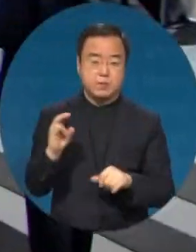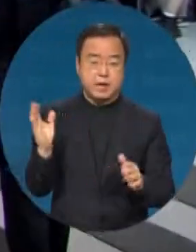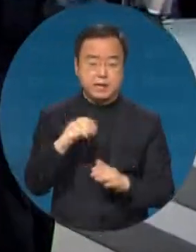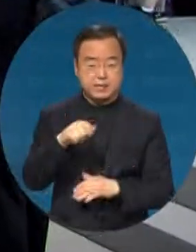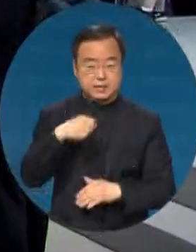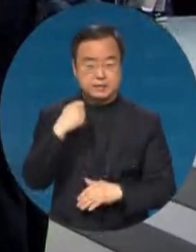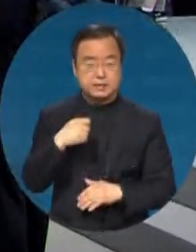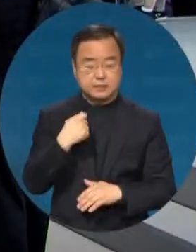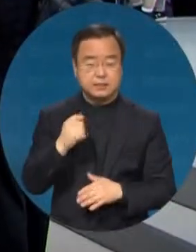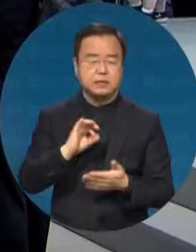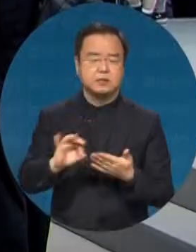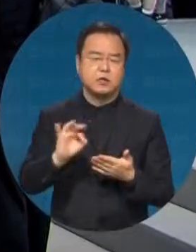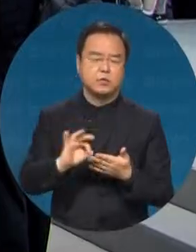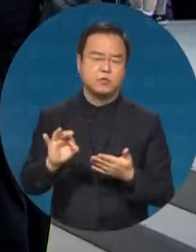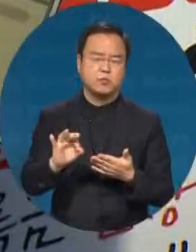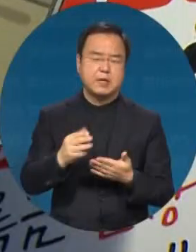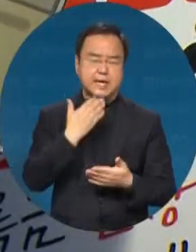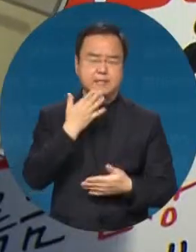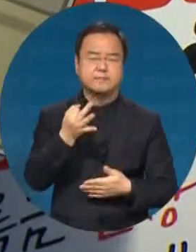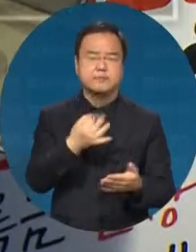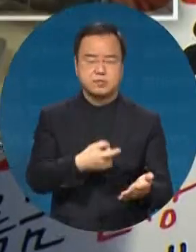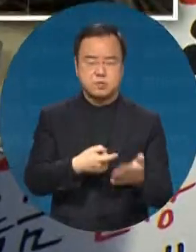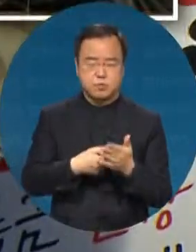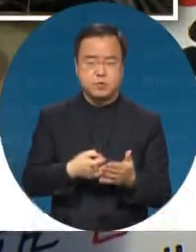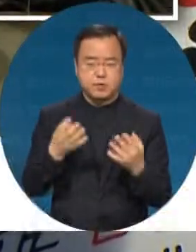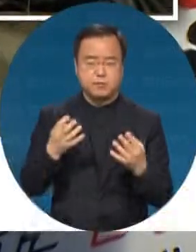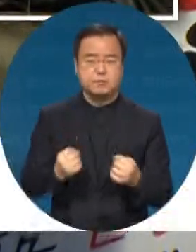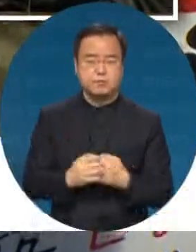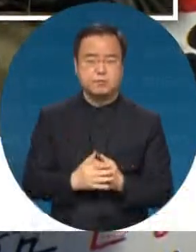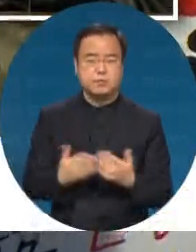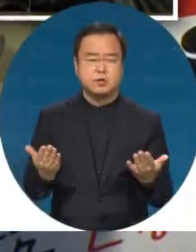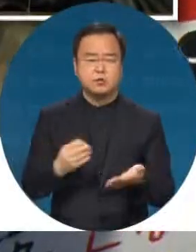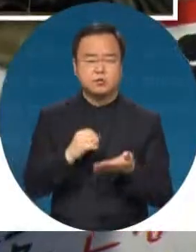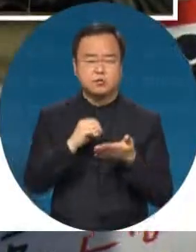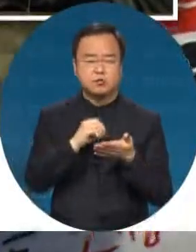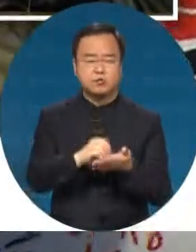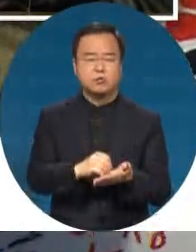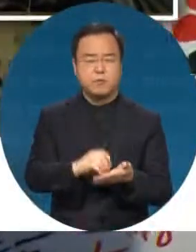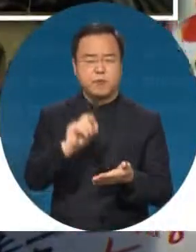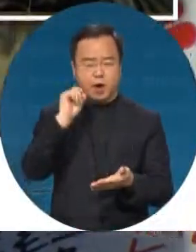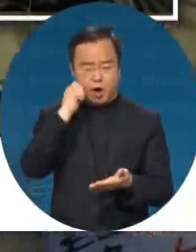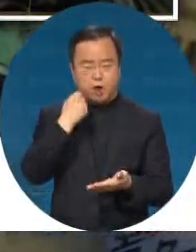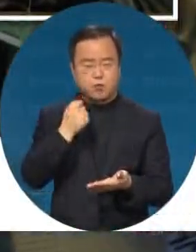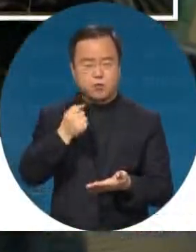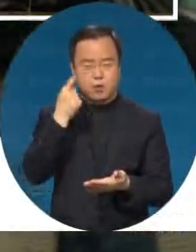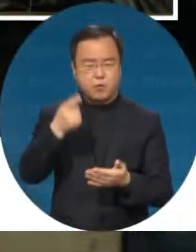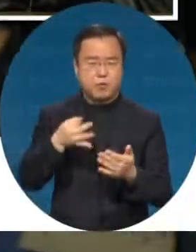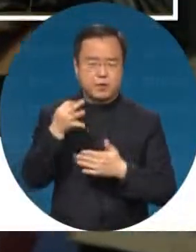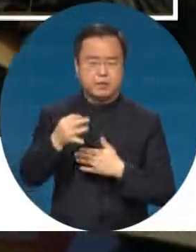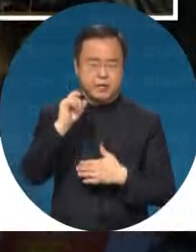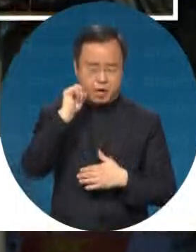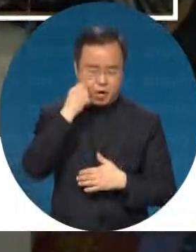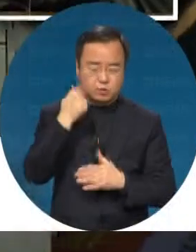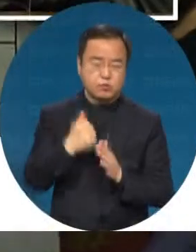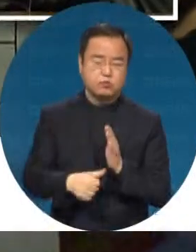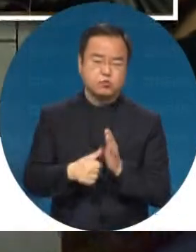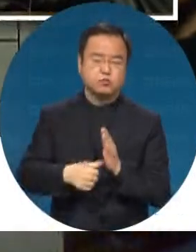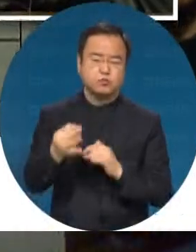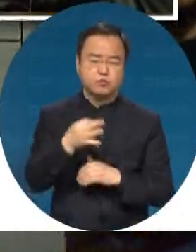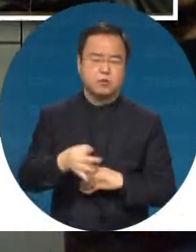절감이 그 뒤를이었습니다 취업난 월세 안에 값비싼 물가로 당장의 생을 마저 이어가기 힘든 상황에